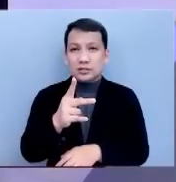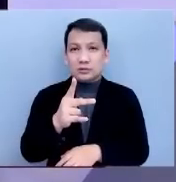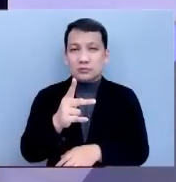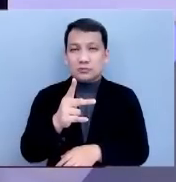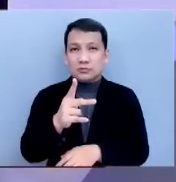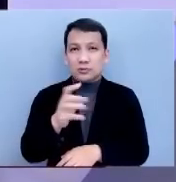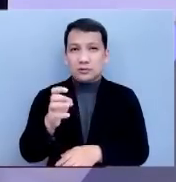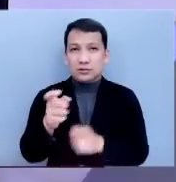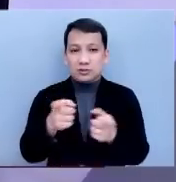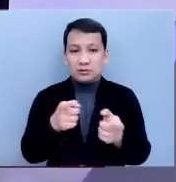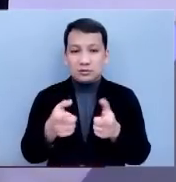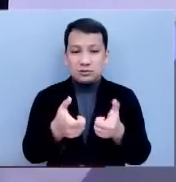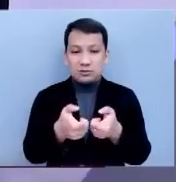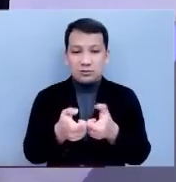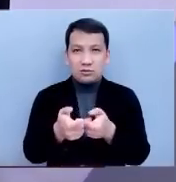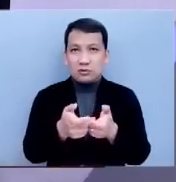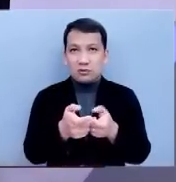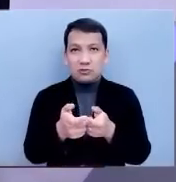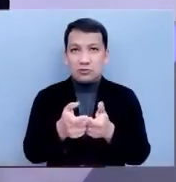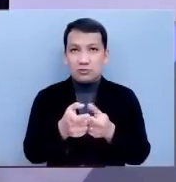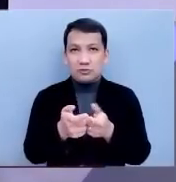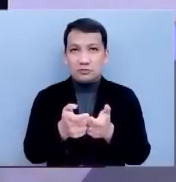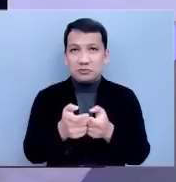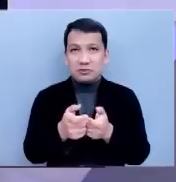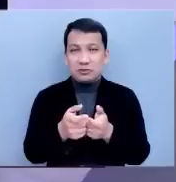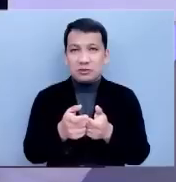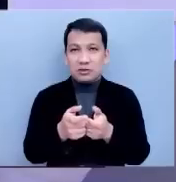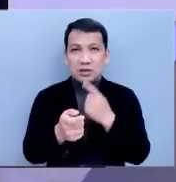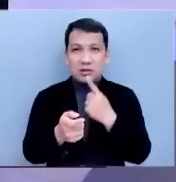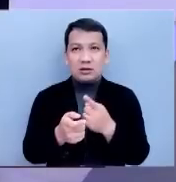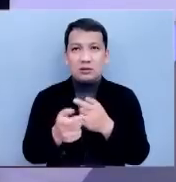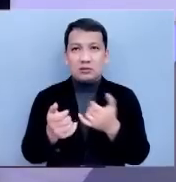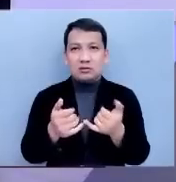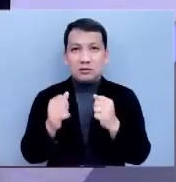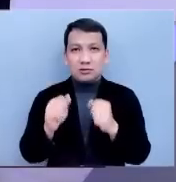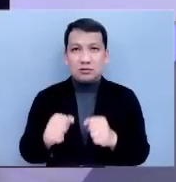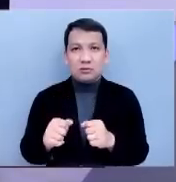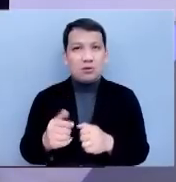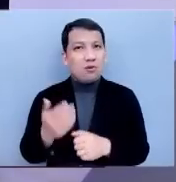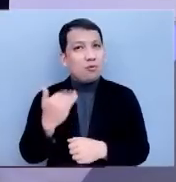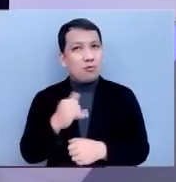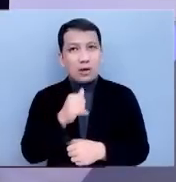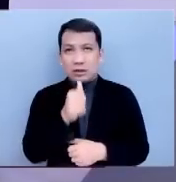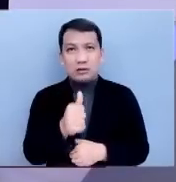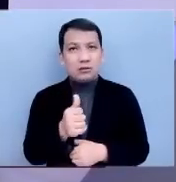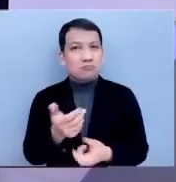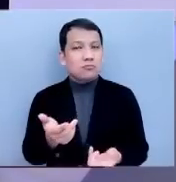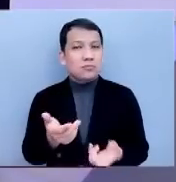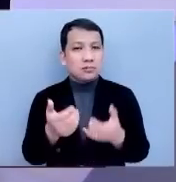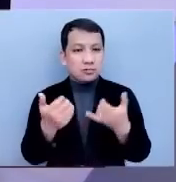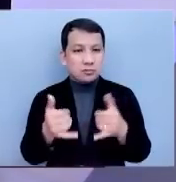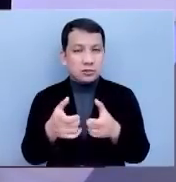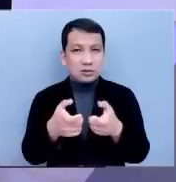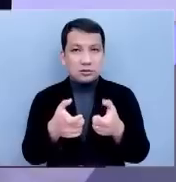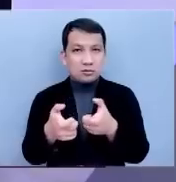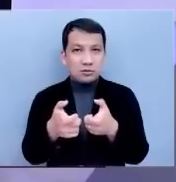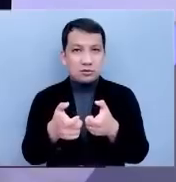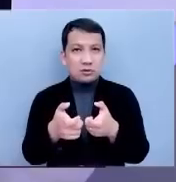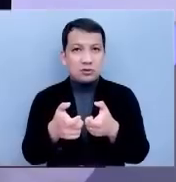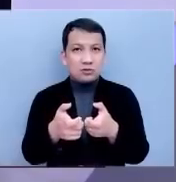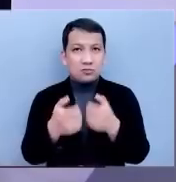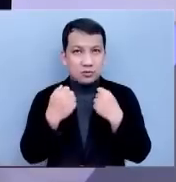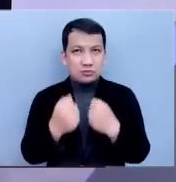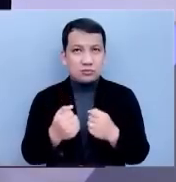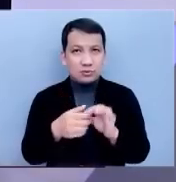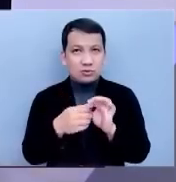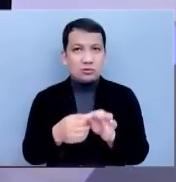kontrolado lamang ng isang gamepad? Pero ang sabi naman ng ilan, abay, bakit hindi? Ang mga game controllers na ito, sobrang tibay naman daw